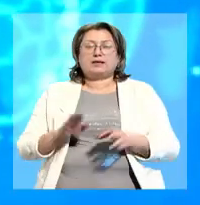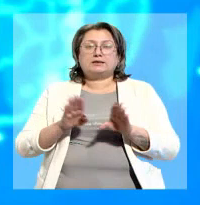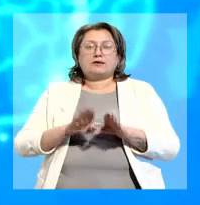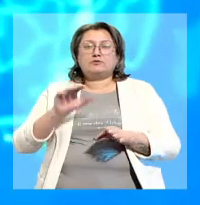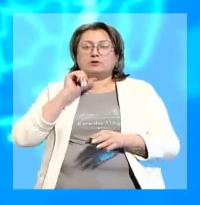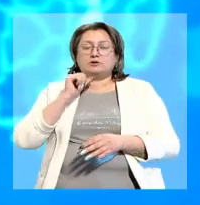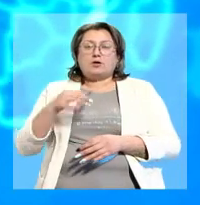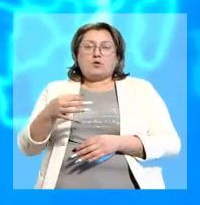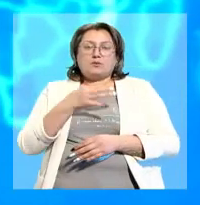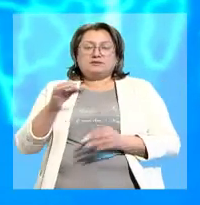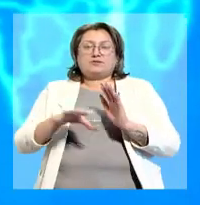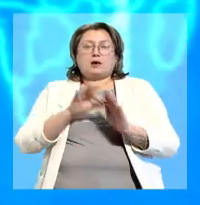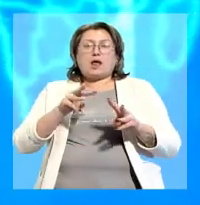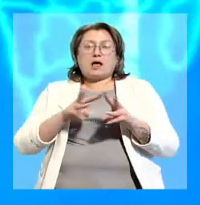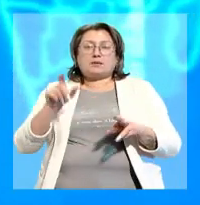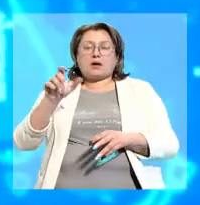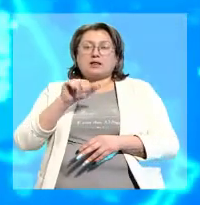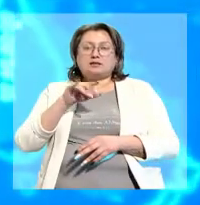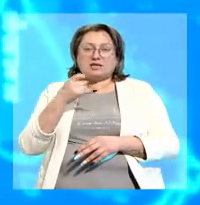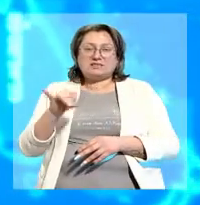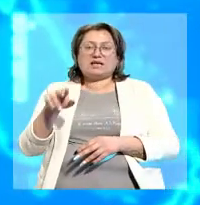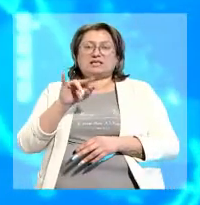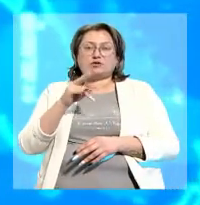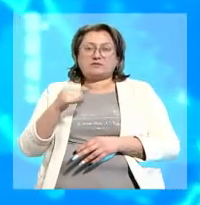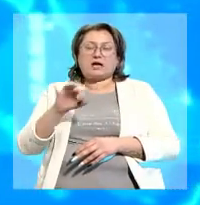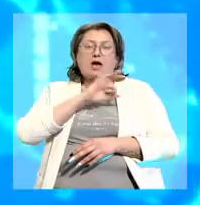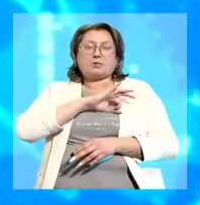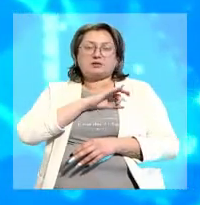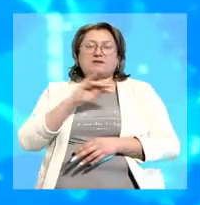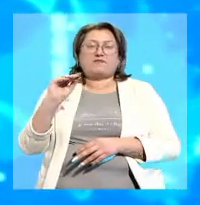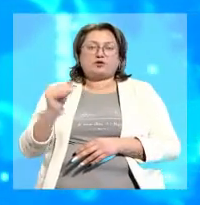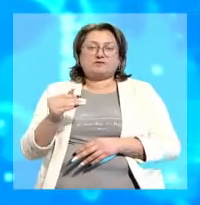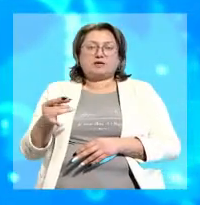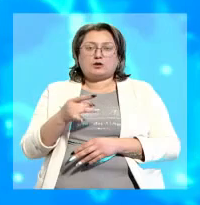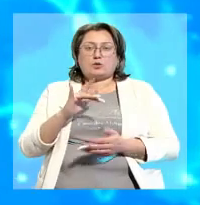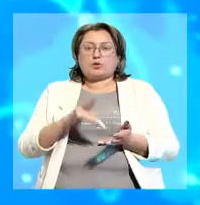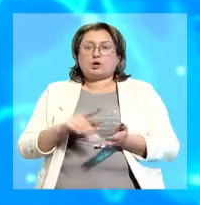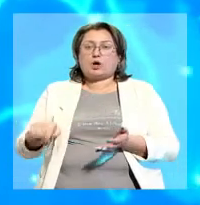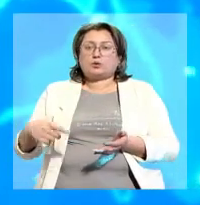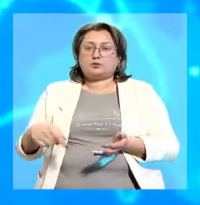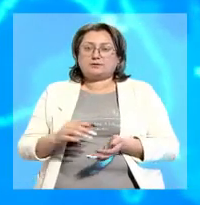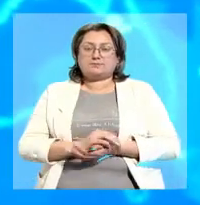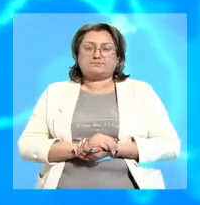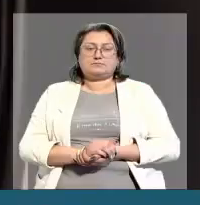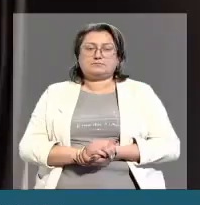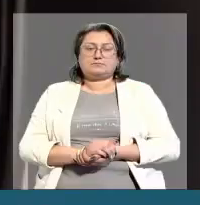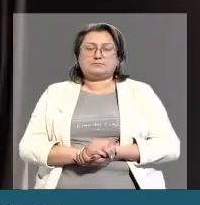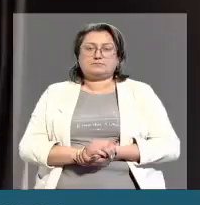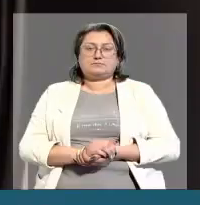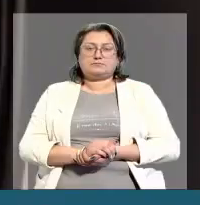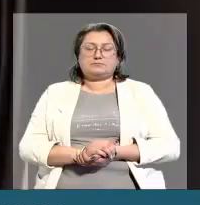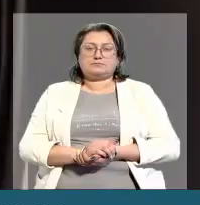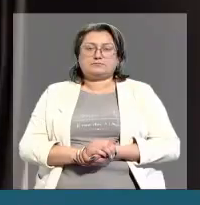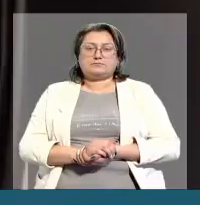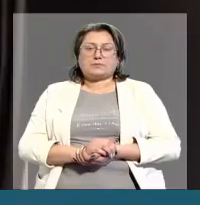облысында Алтынсарин, Денисов, Қарабалық пен Федоров аудандарының және Рудный қаласының әкімдері сайланды. Дауыс